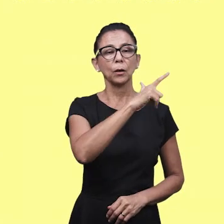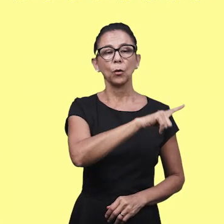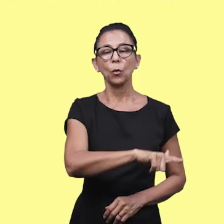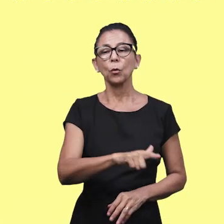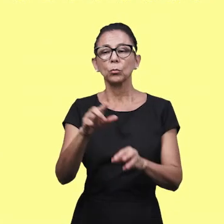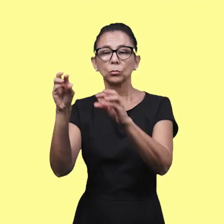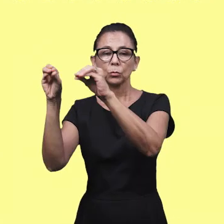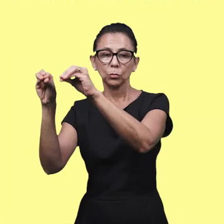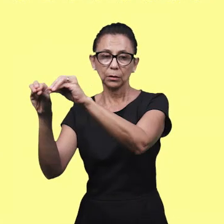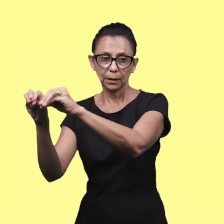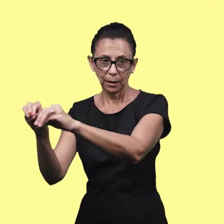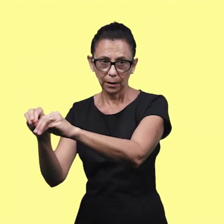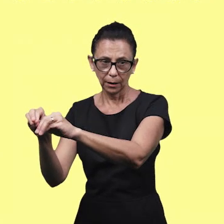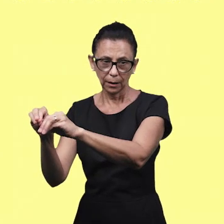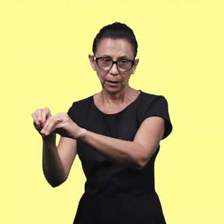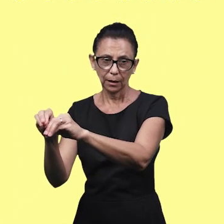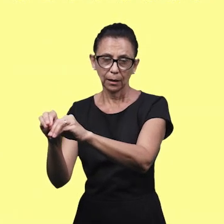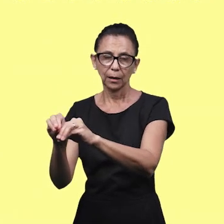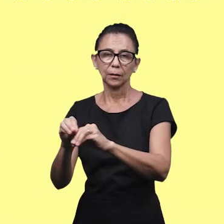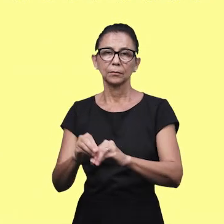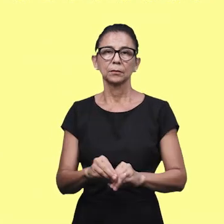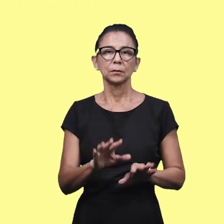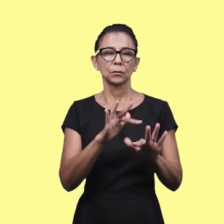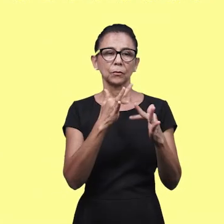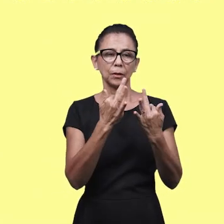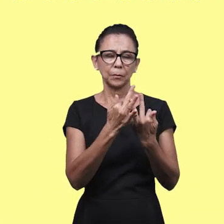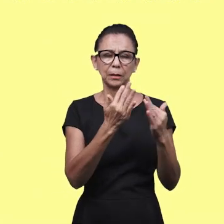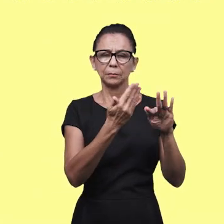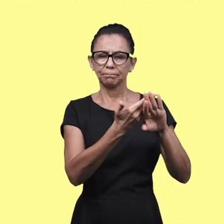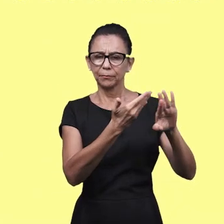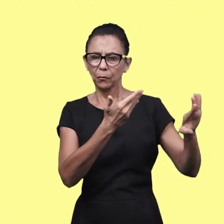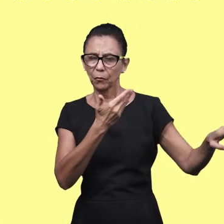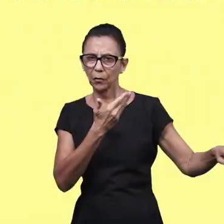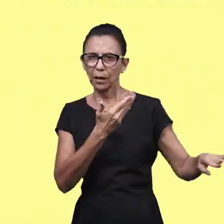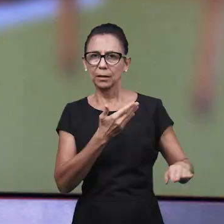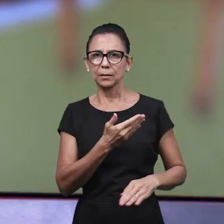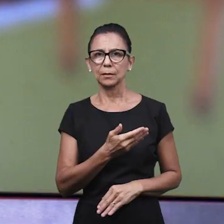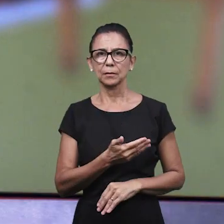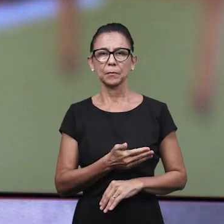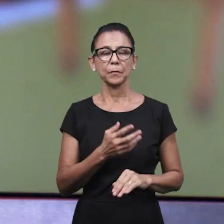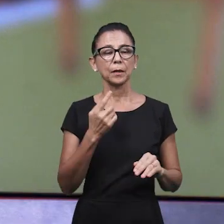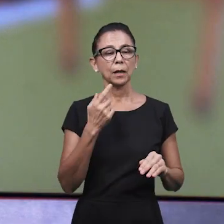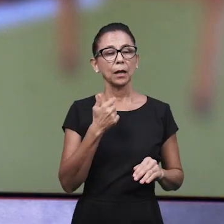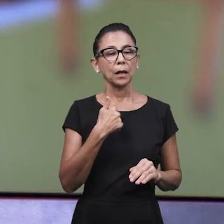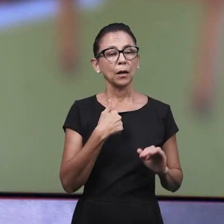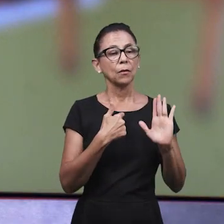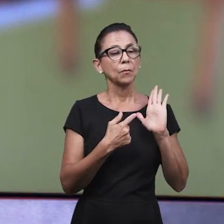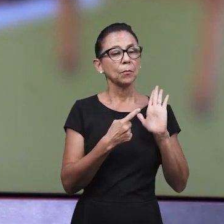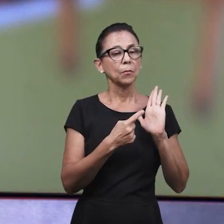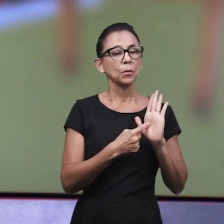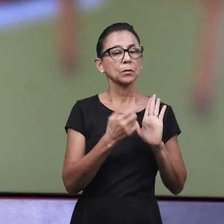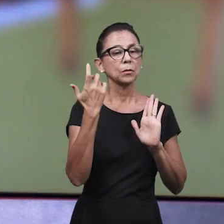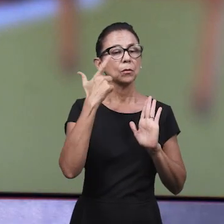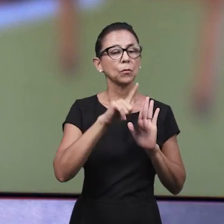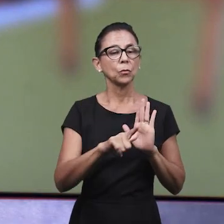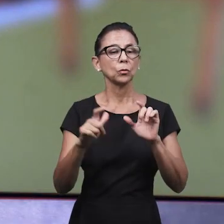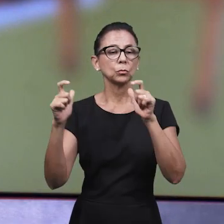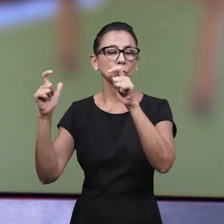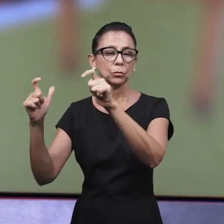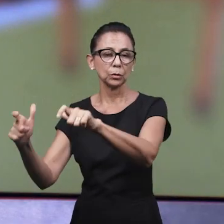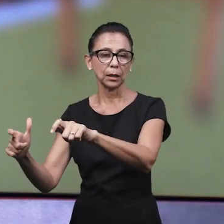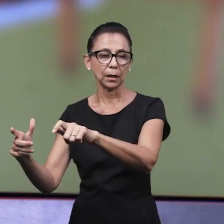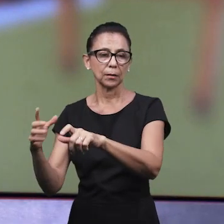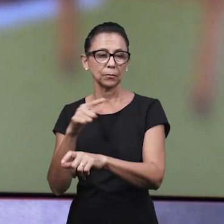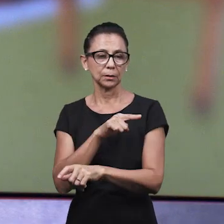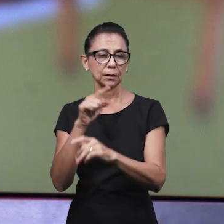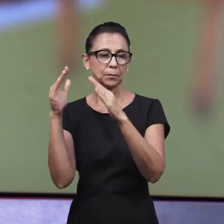ta terre, quitte tes parents, et va vers une terre que je te montrerai. Quelle merveille! Abraham, il a